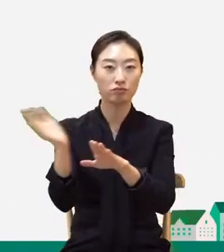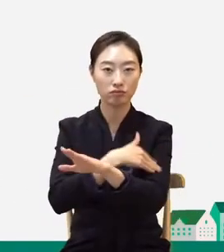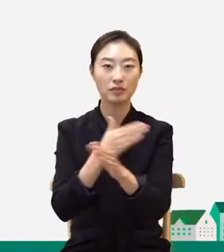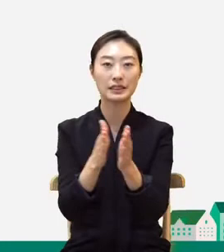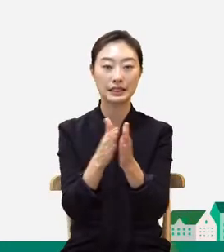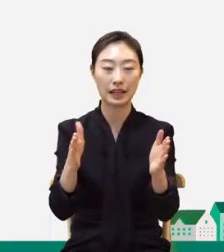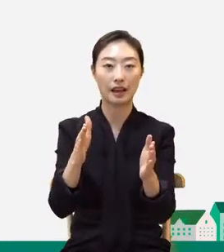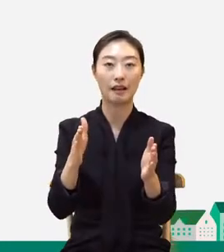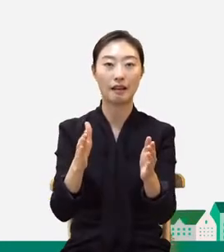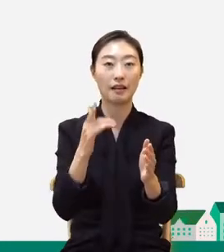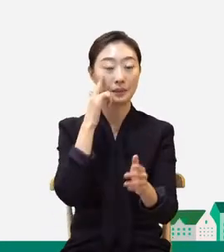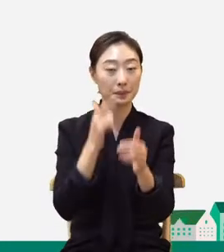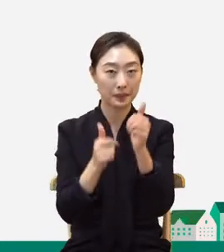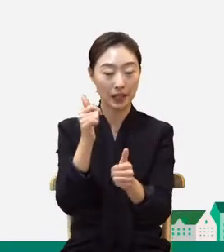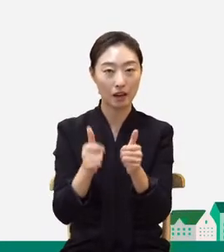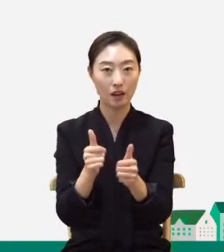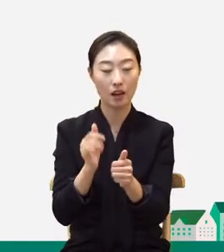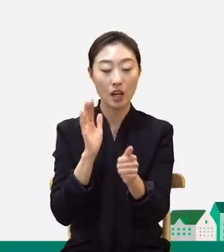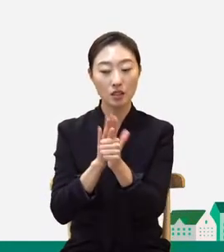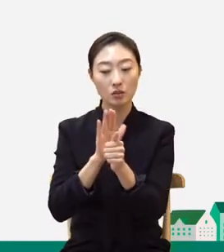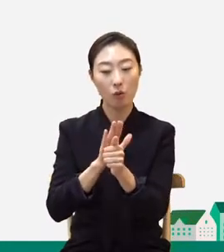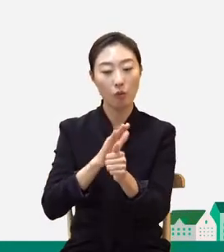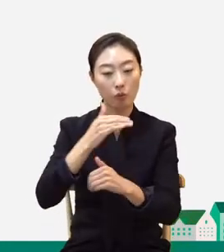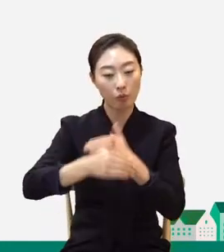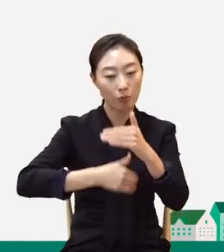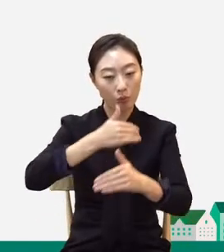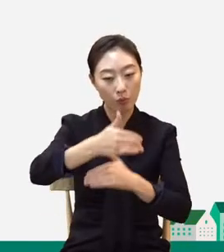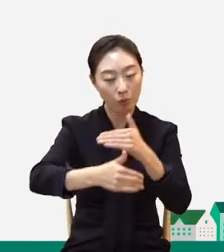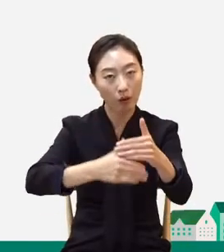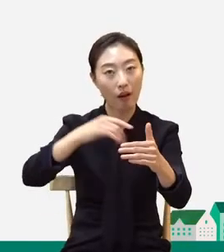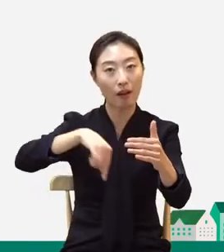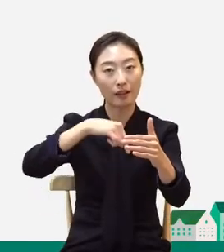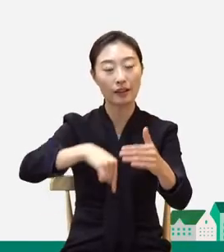있습니다. 지원을 하는 과정에서